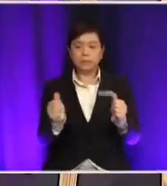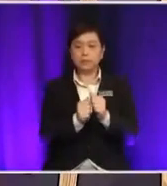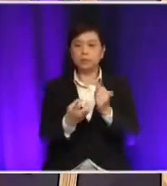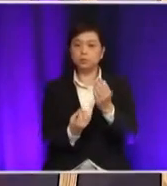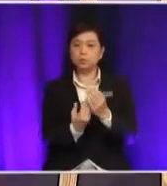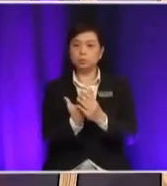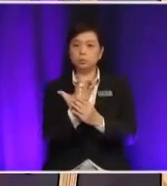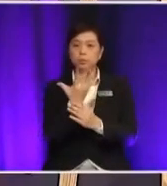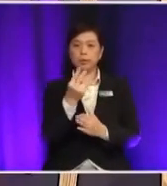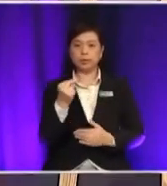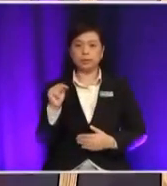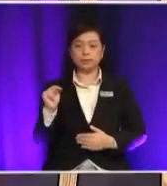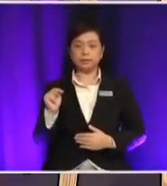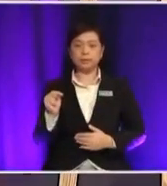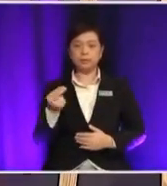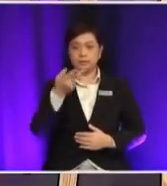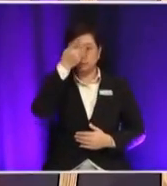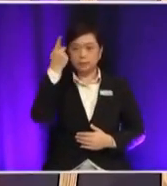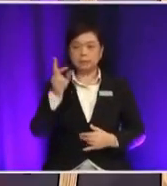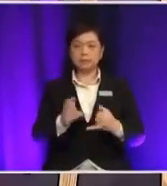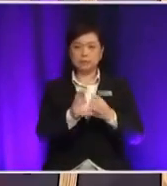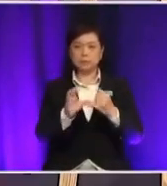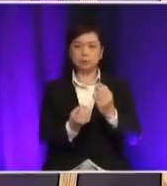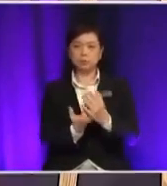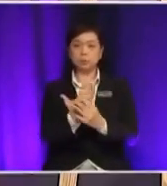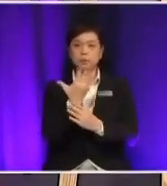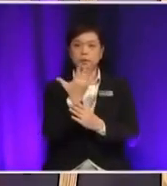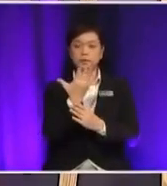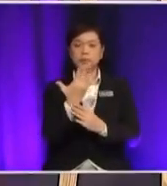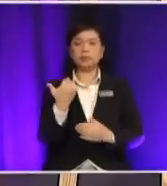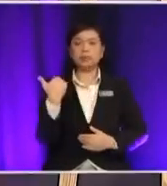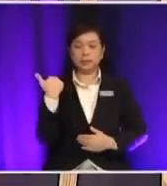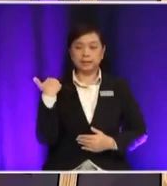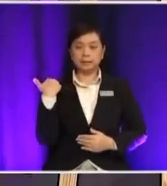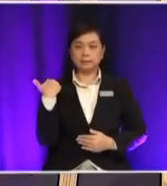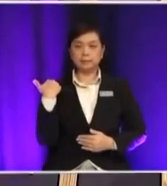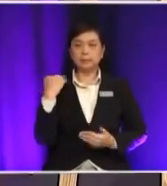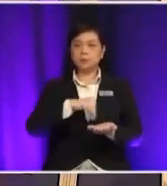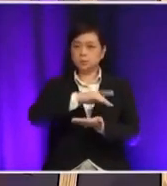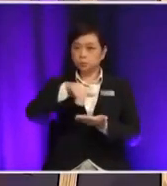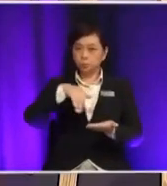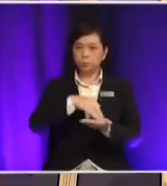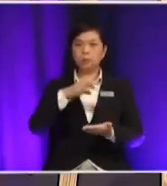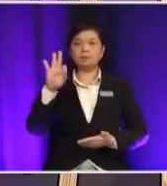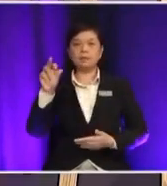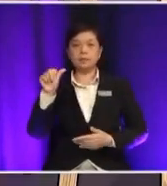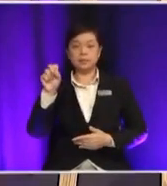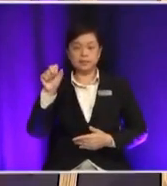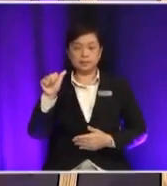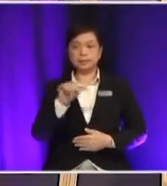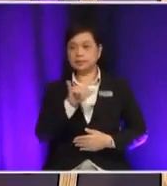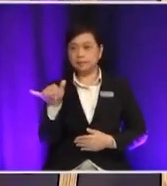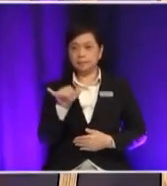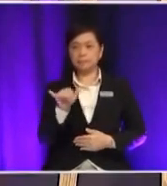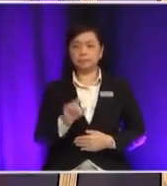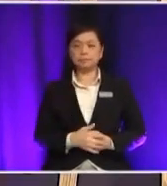karena sel tumbuhan juga dia Ini semua fasanya adalah sama kecuali satu kinesis nah